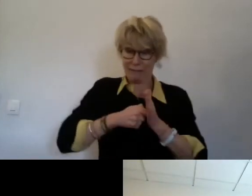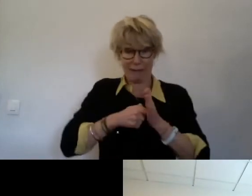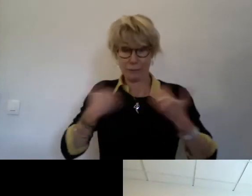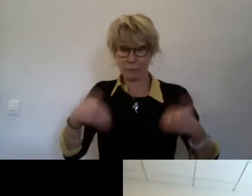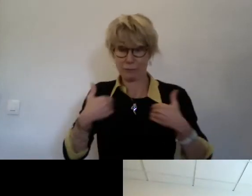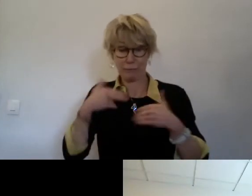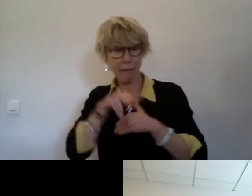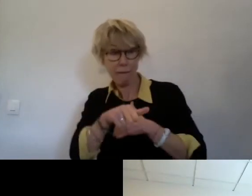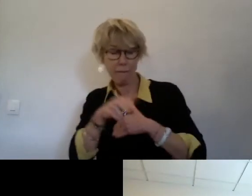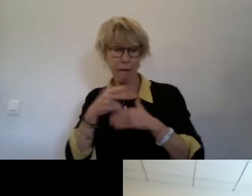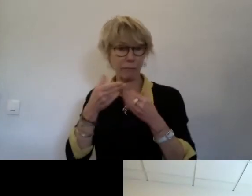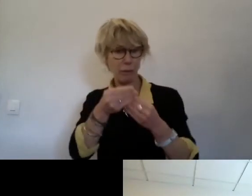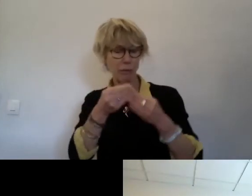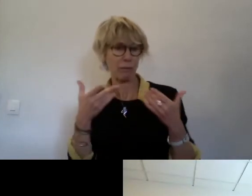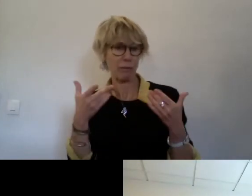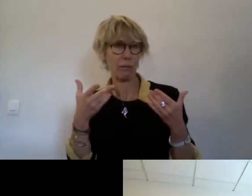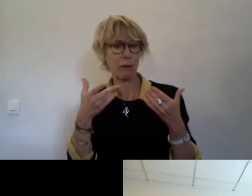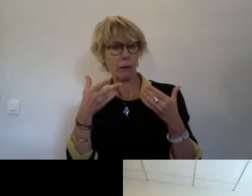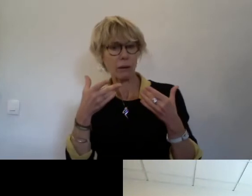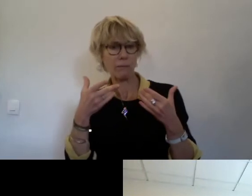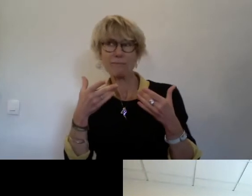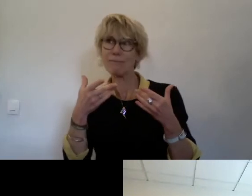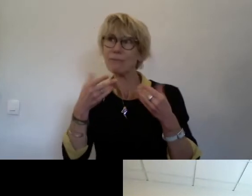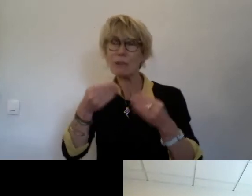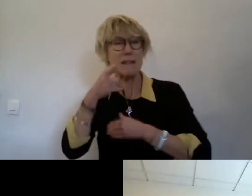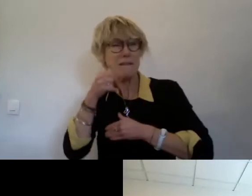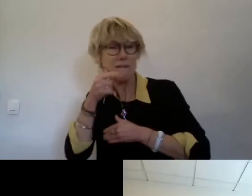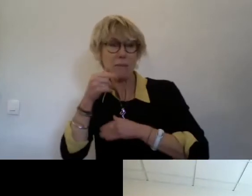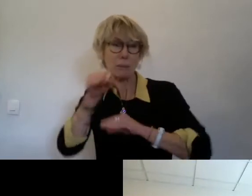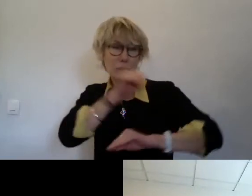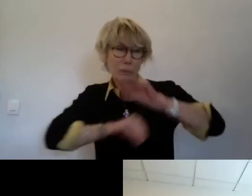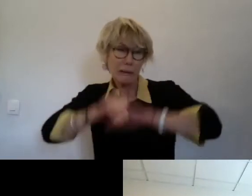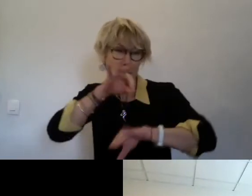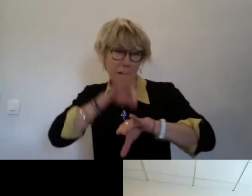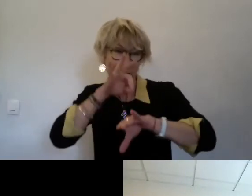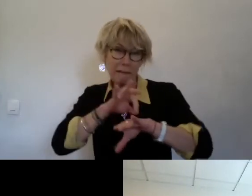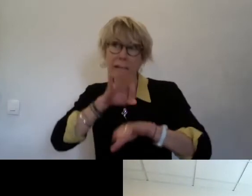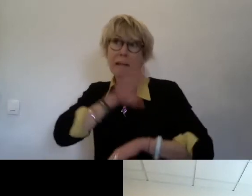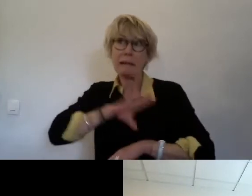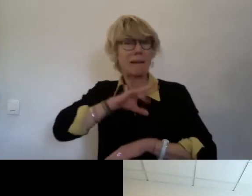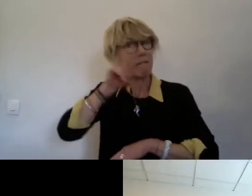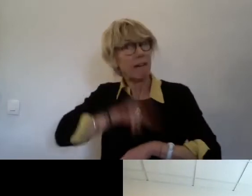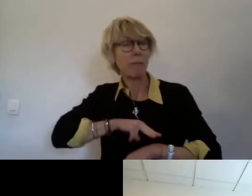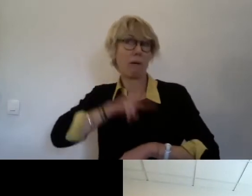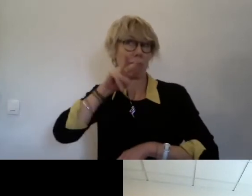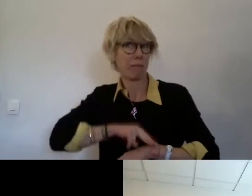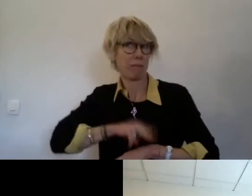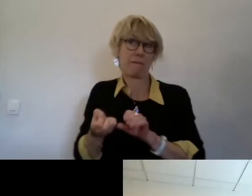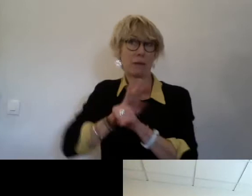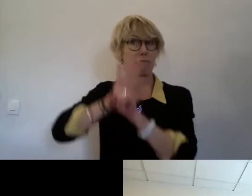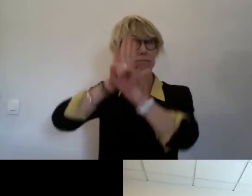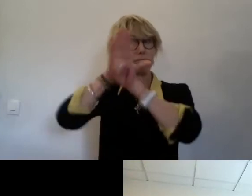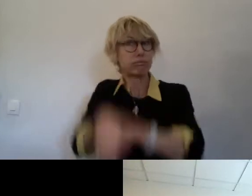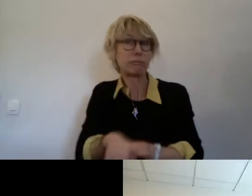efforts pour soigner cette maladie. Et en fait, on a combattu le virus. L'hôpital est devenu un